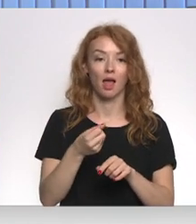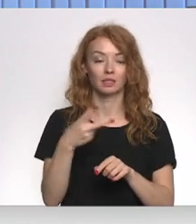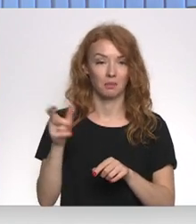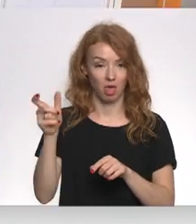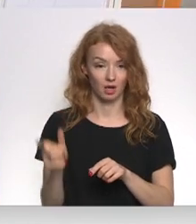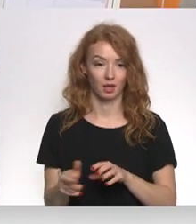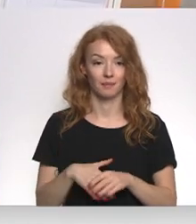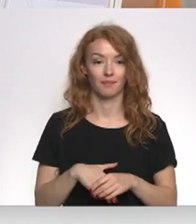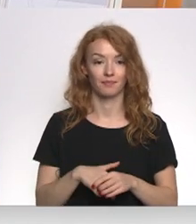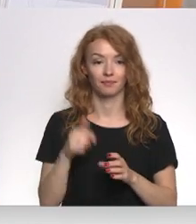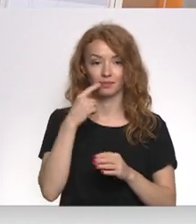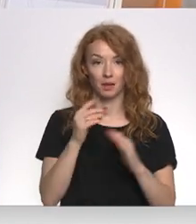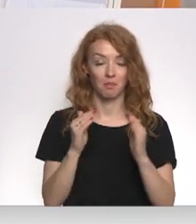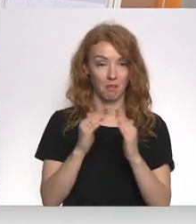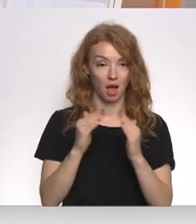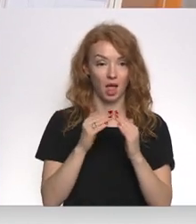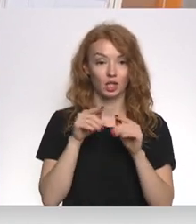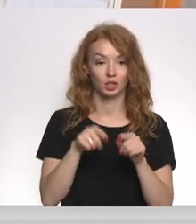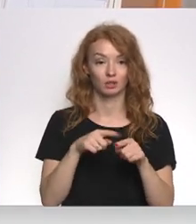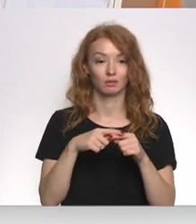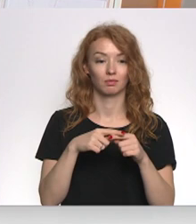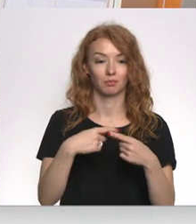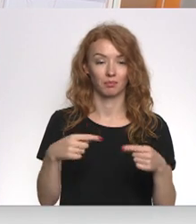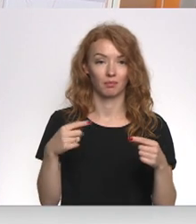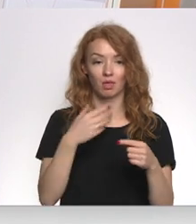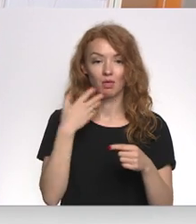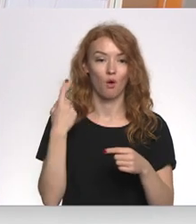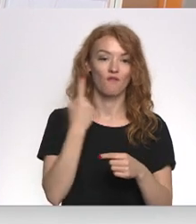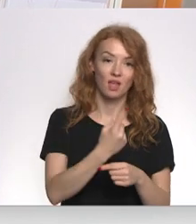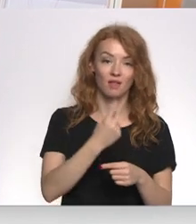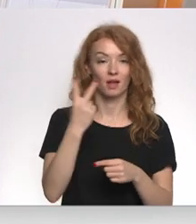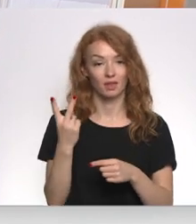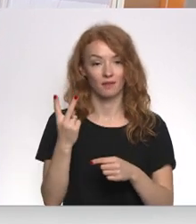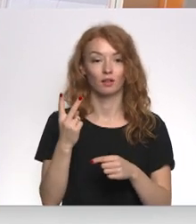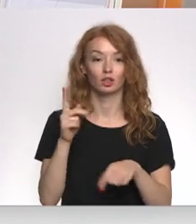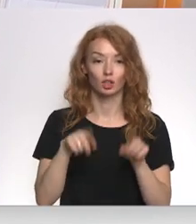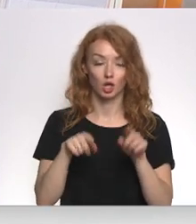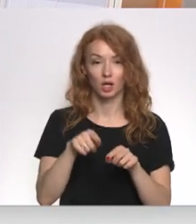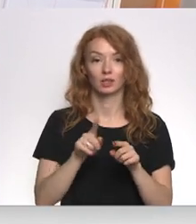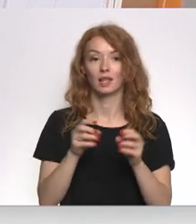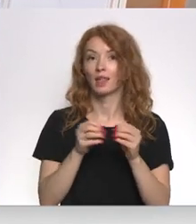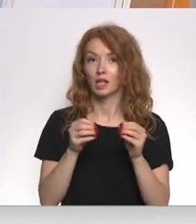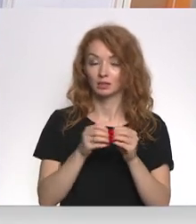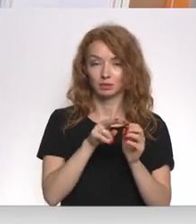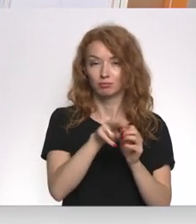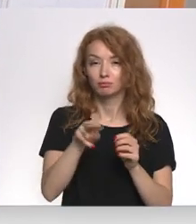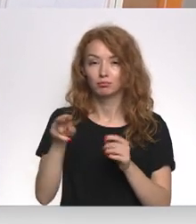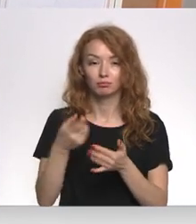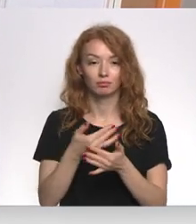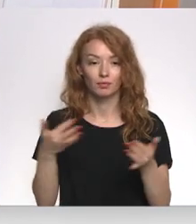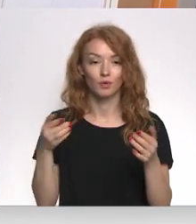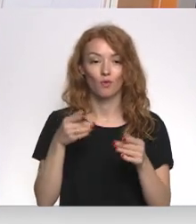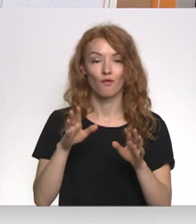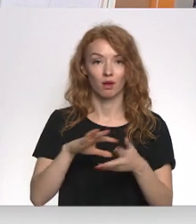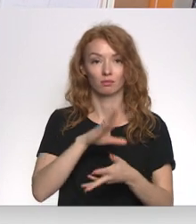centrā. Mājās arī šīs ierīces bieži vien nav tikai viena vai divas, reizēm pat tās ir 10 un kopumā tie